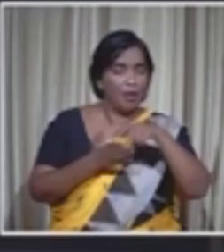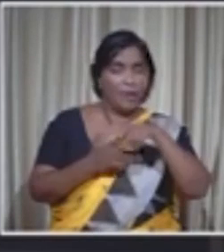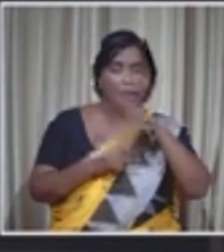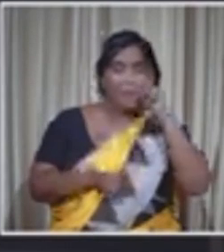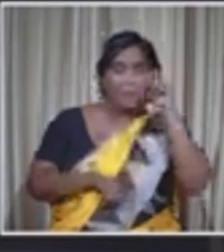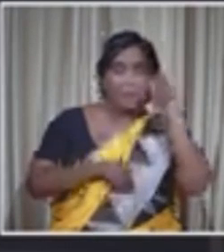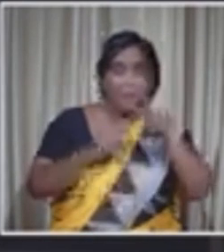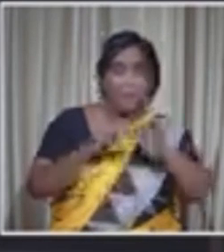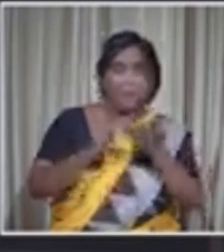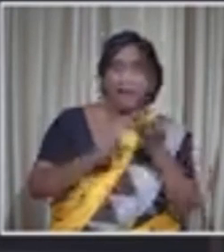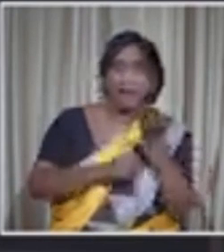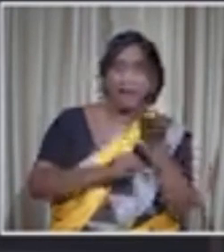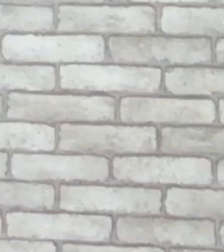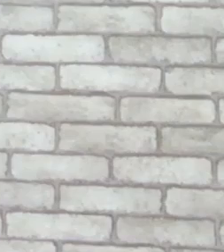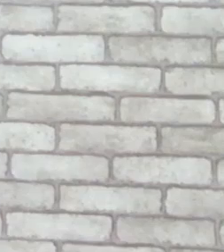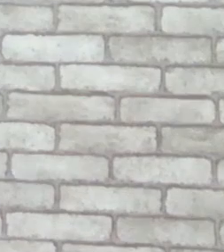பிடிச்சிருக்குது.